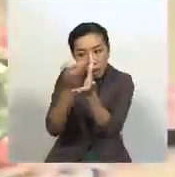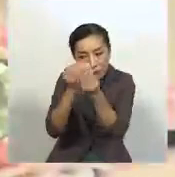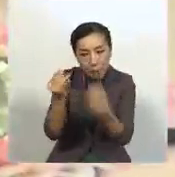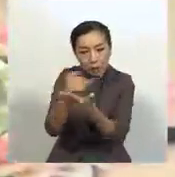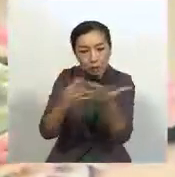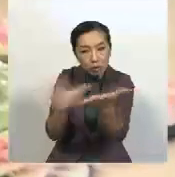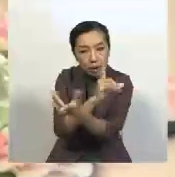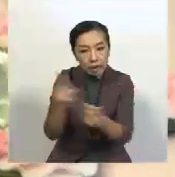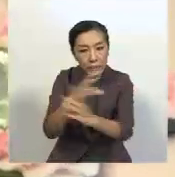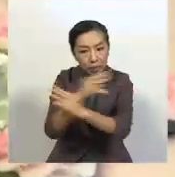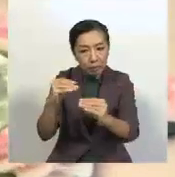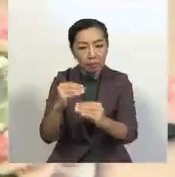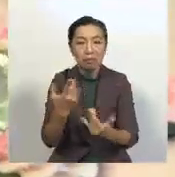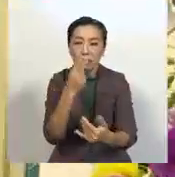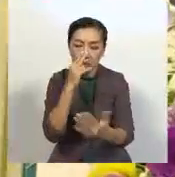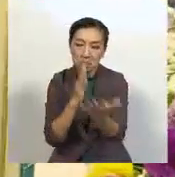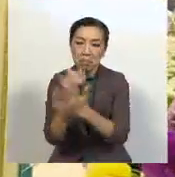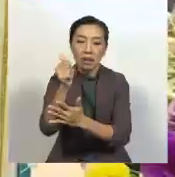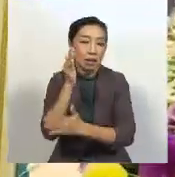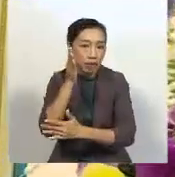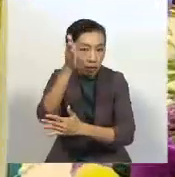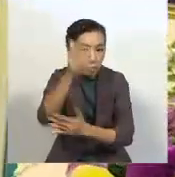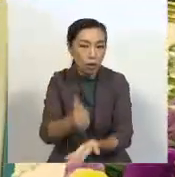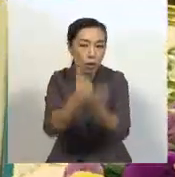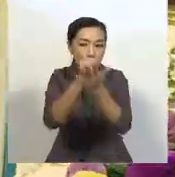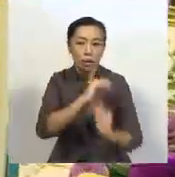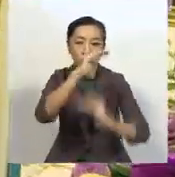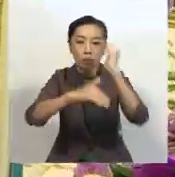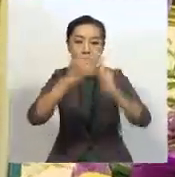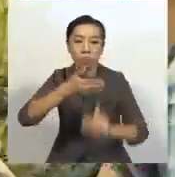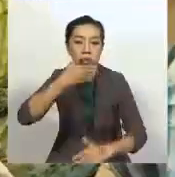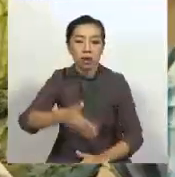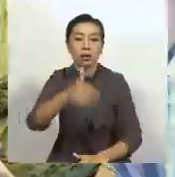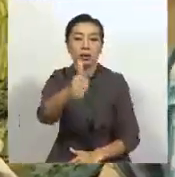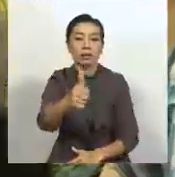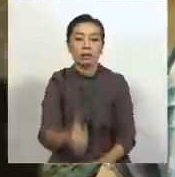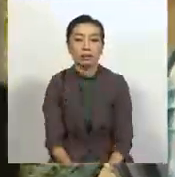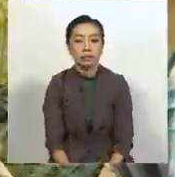ระหว่างกันอันจะนำไปสู่การพัฒนาอย่างยั่งยืนในภูมิภาค